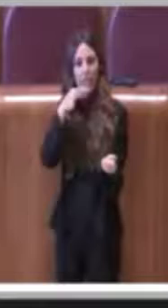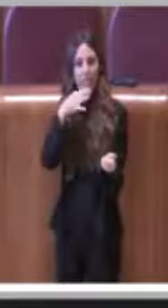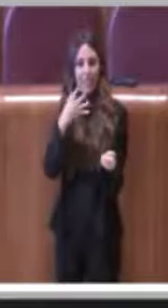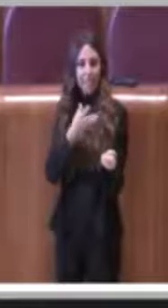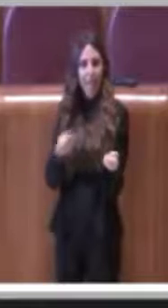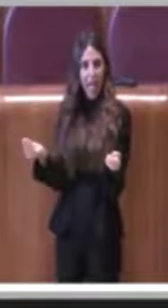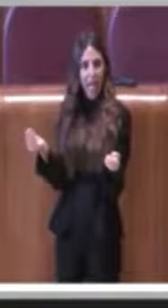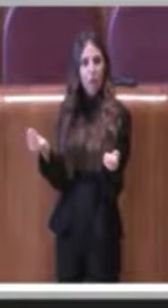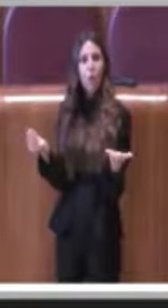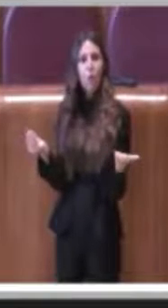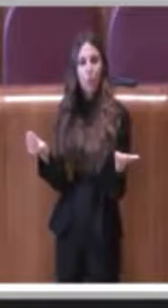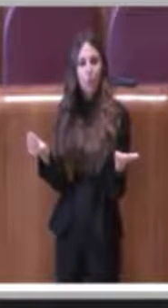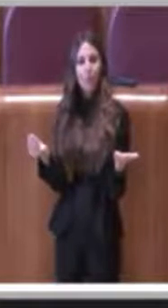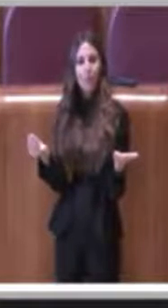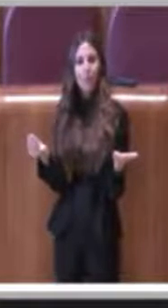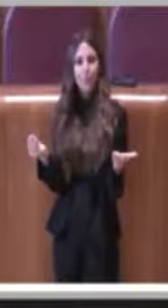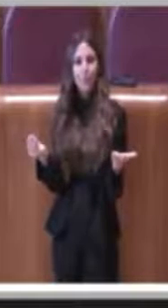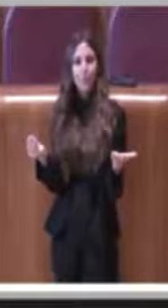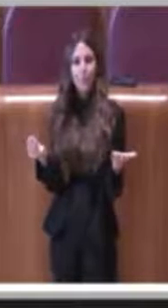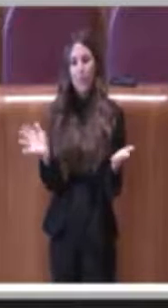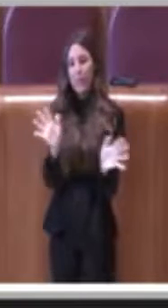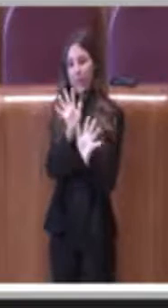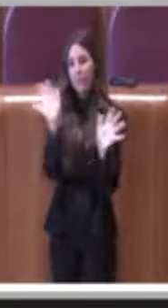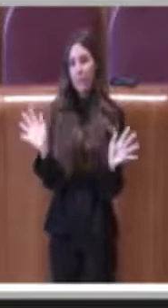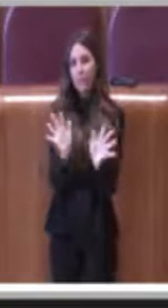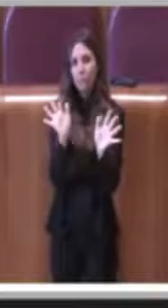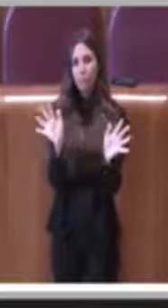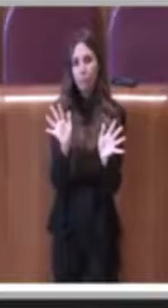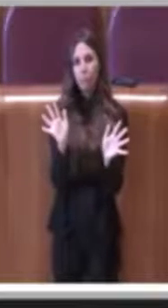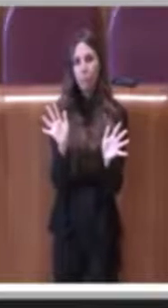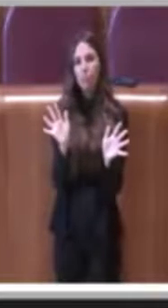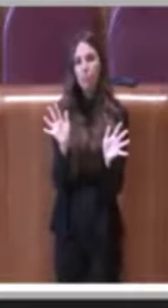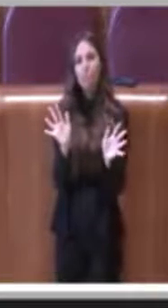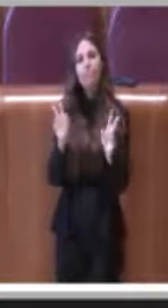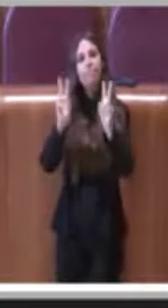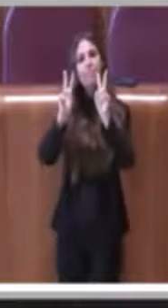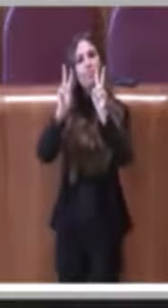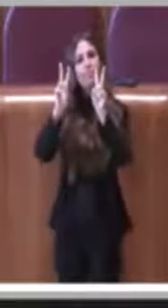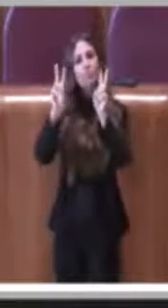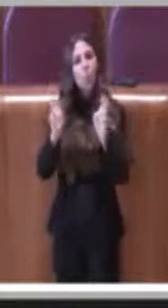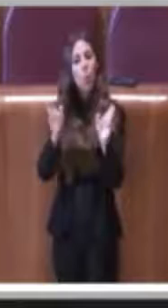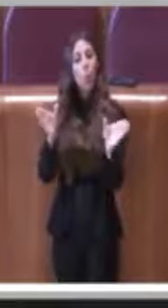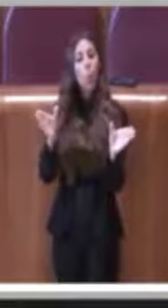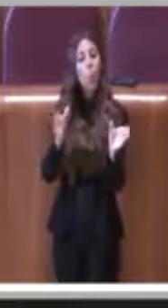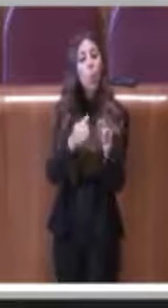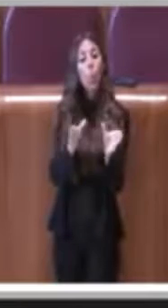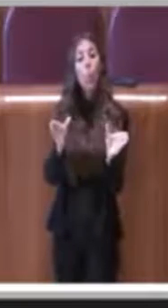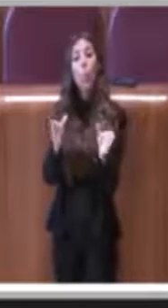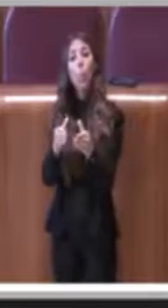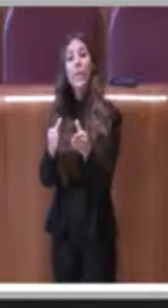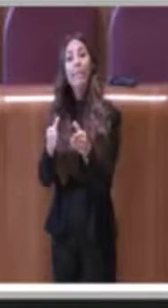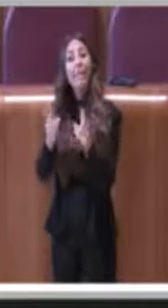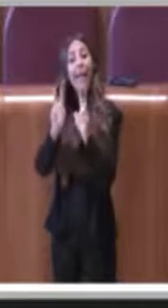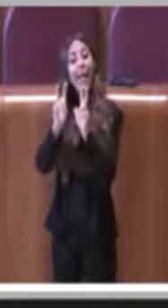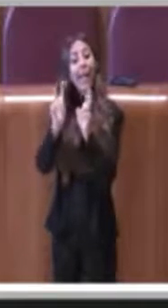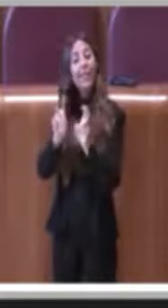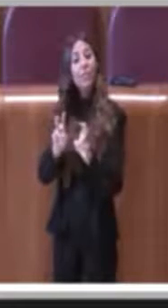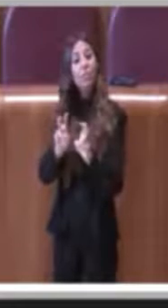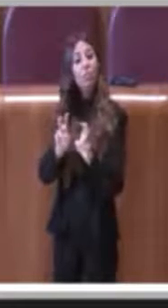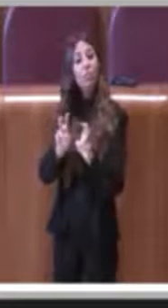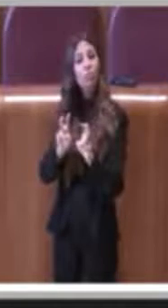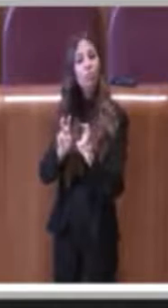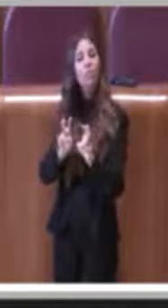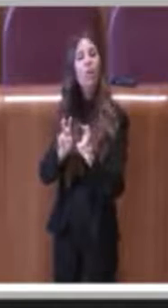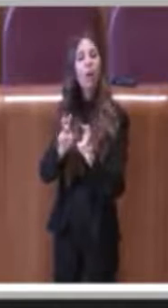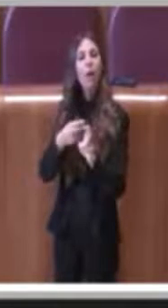particolarmente, ovvero per esempio il discorso delle comunità energetiche, dei gruppi di